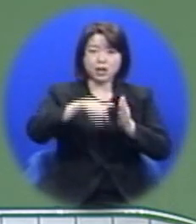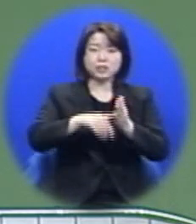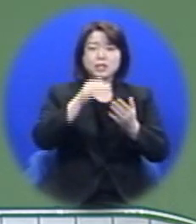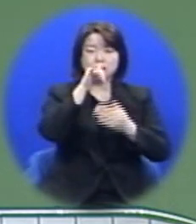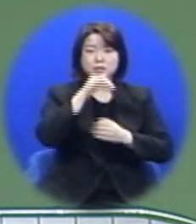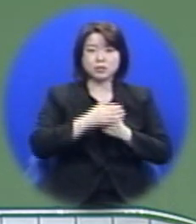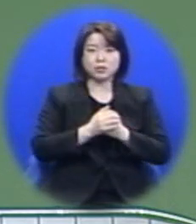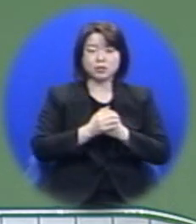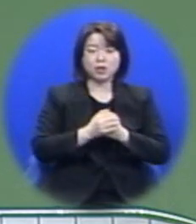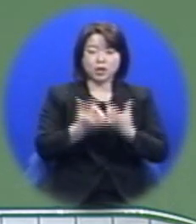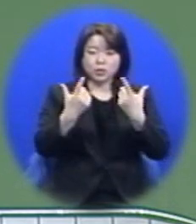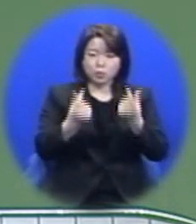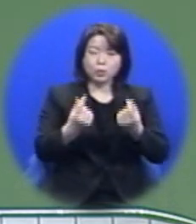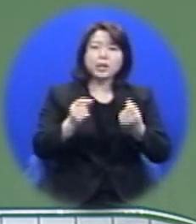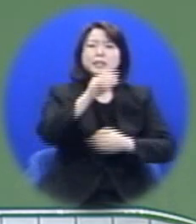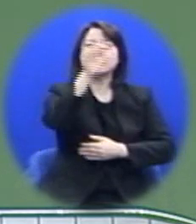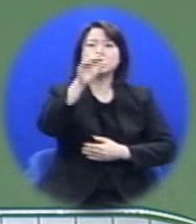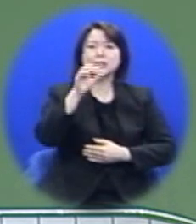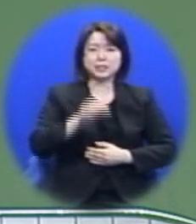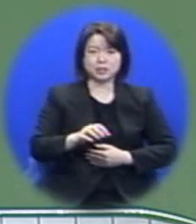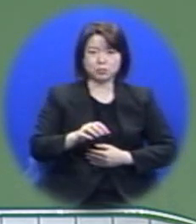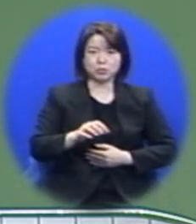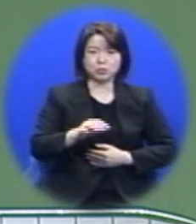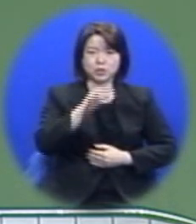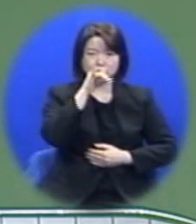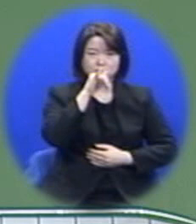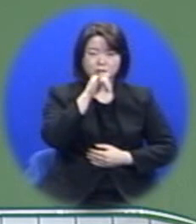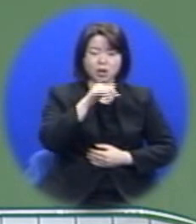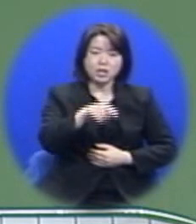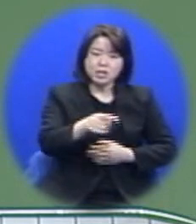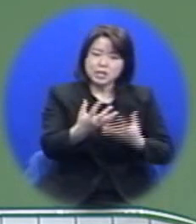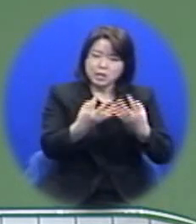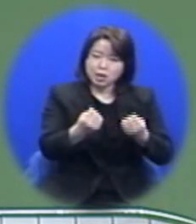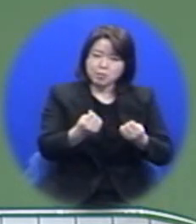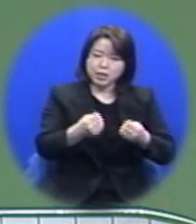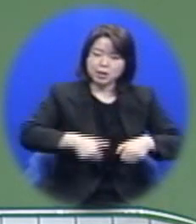질문이 나왔어요. 이 얼마나 불필요한 낭비인가.